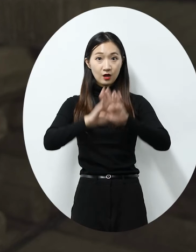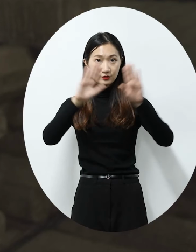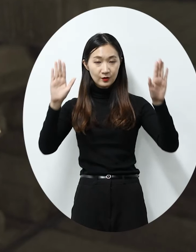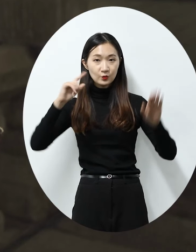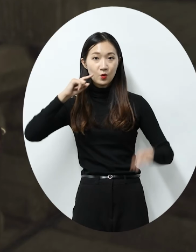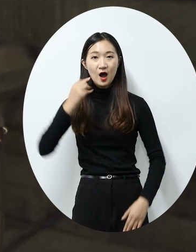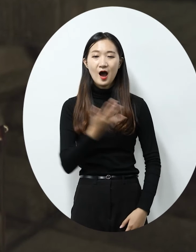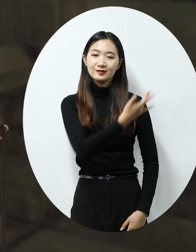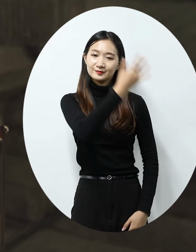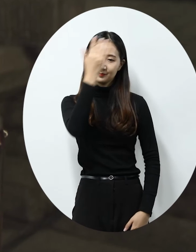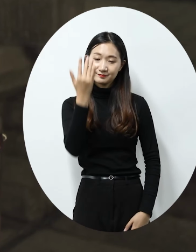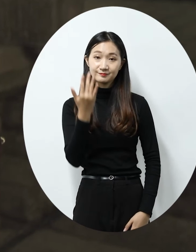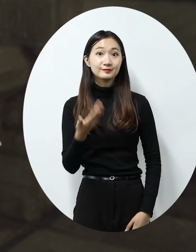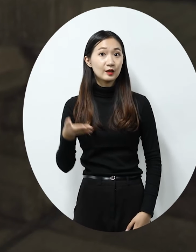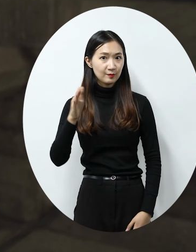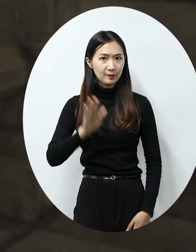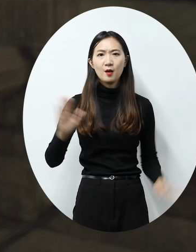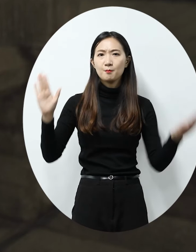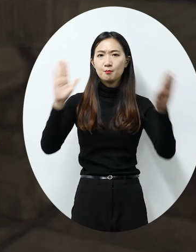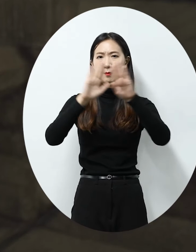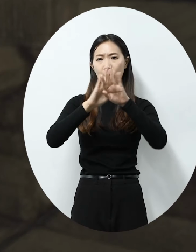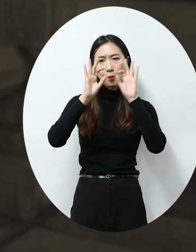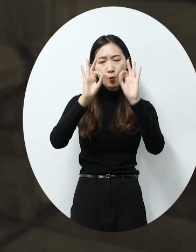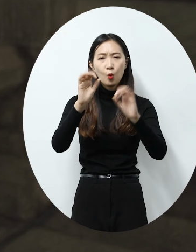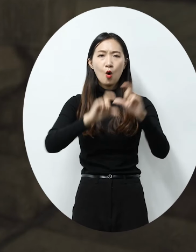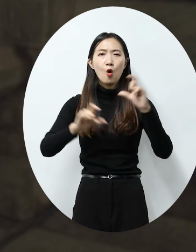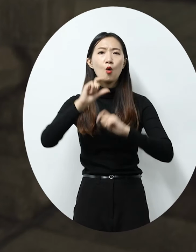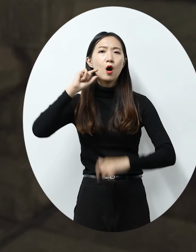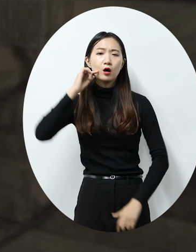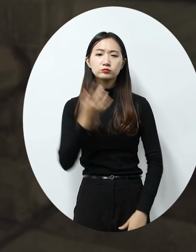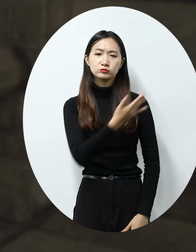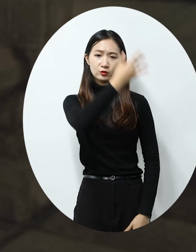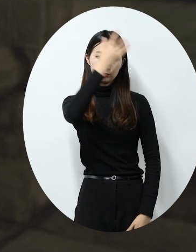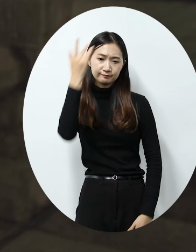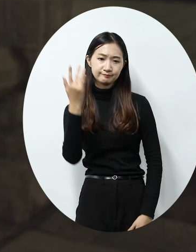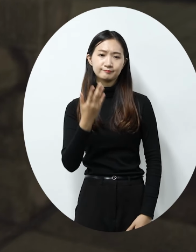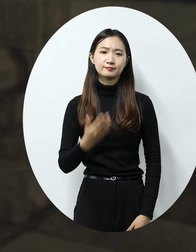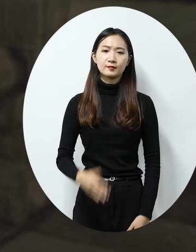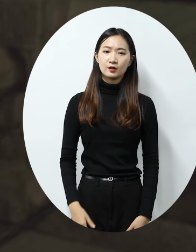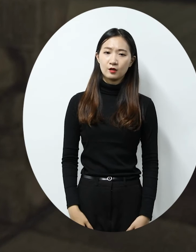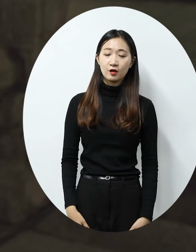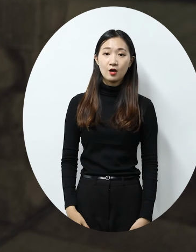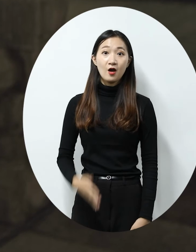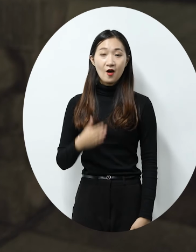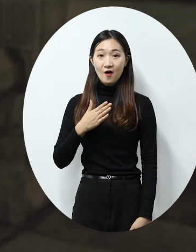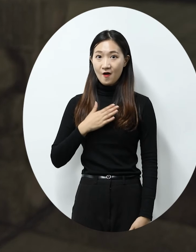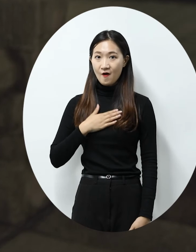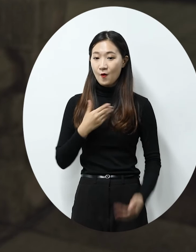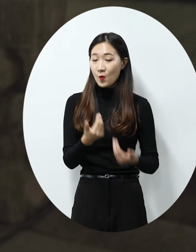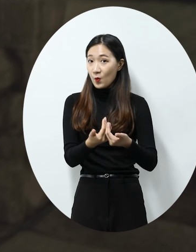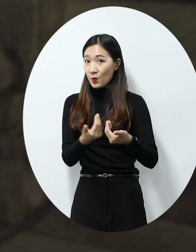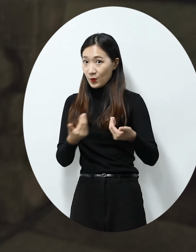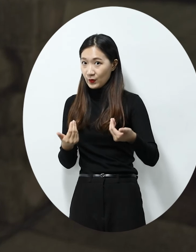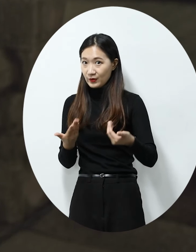낮에는 그 아름다움이 이를 때 없지만 밤에 보는 경회로는 더욱 감탄을 자아냅니다